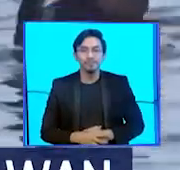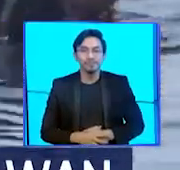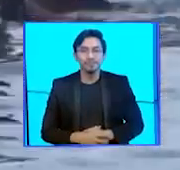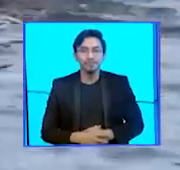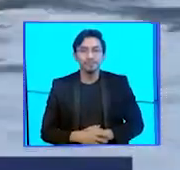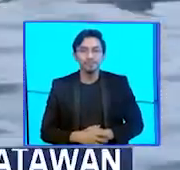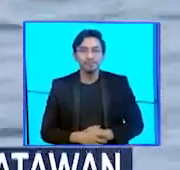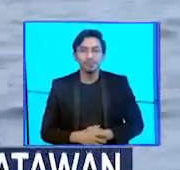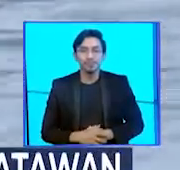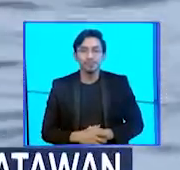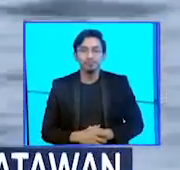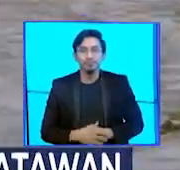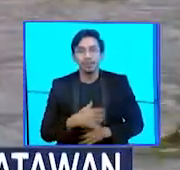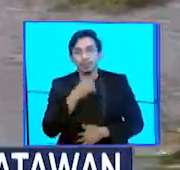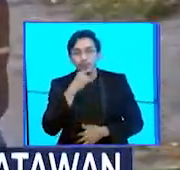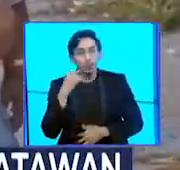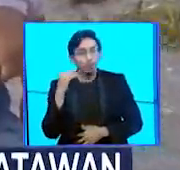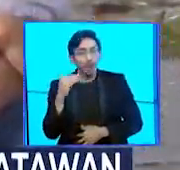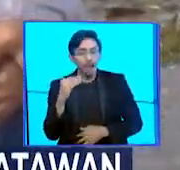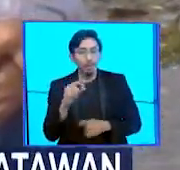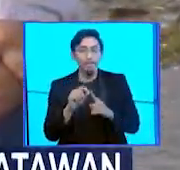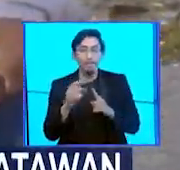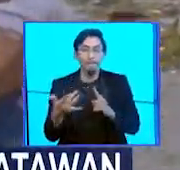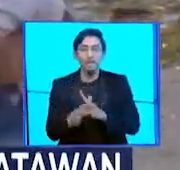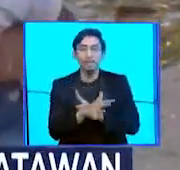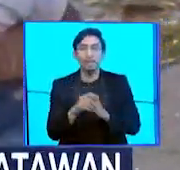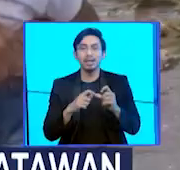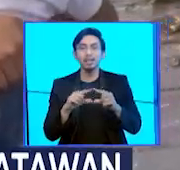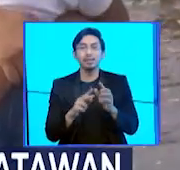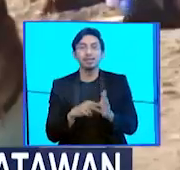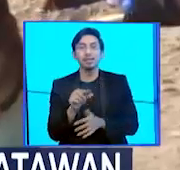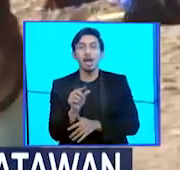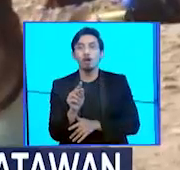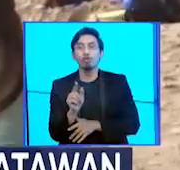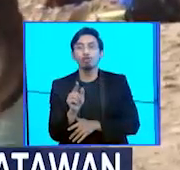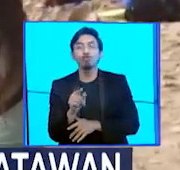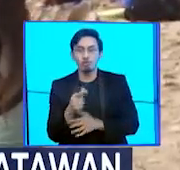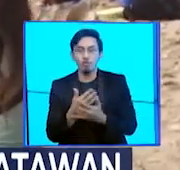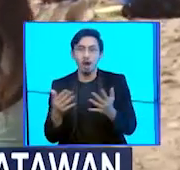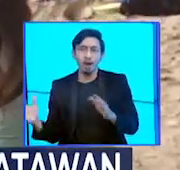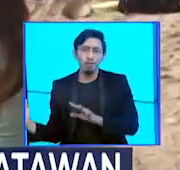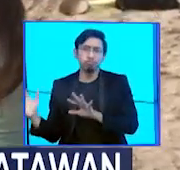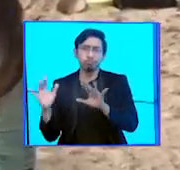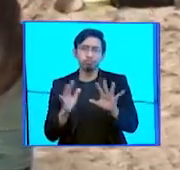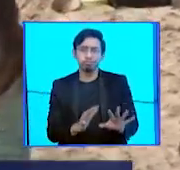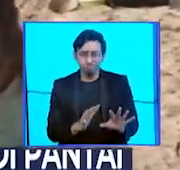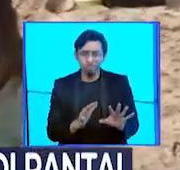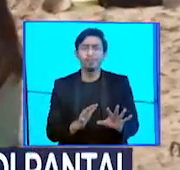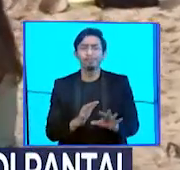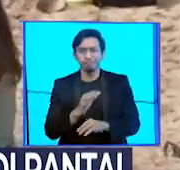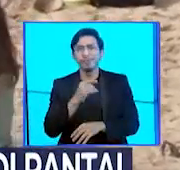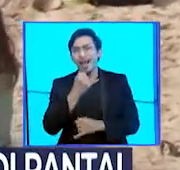Sejak minggu pagi, kawasan wisata di Pantai Sanur mulai diserbu ribuan warga dan wisatawan lokal. Mereka memanfaatkan libur akhir pekan untuk bermain air